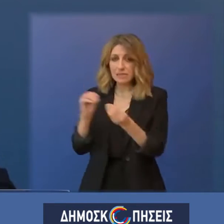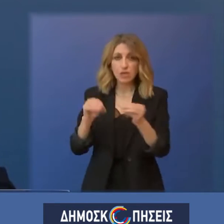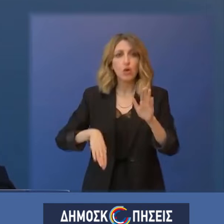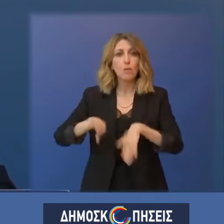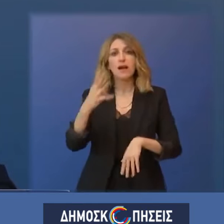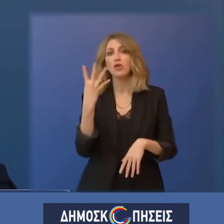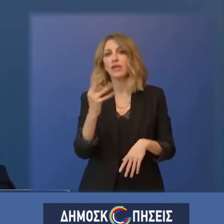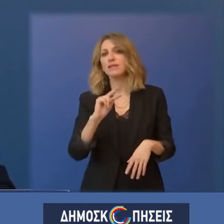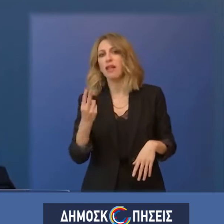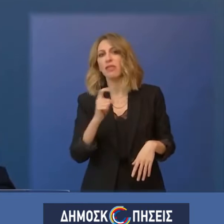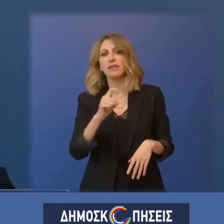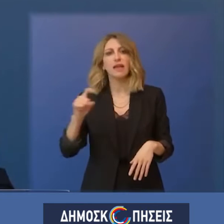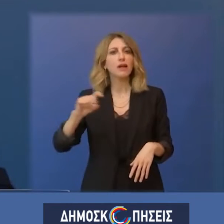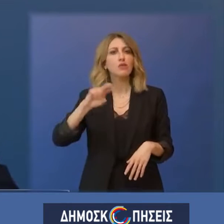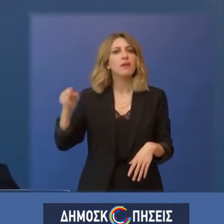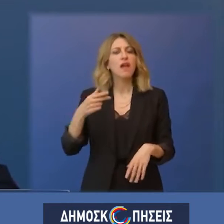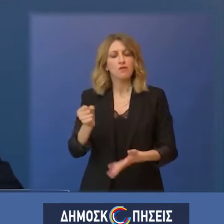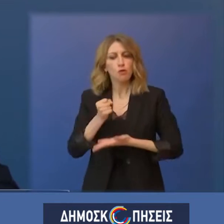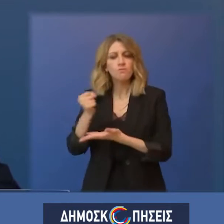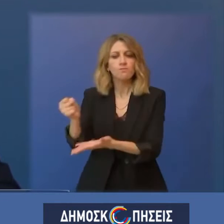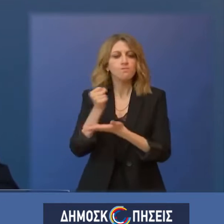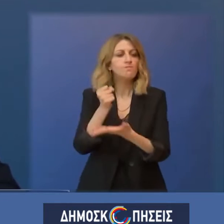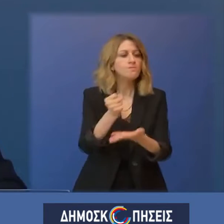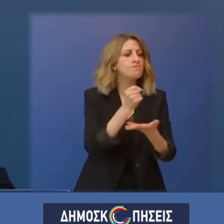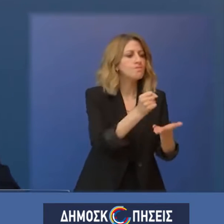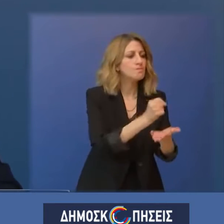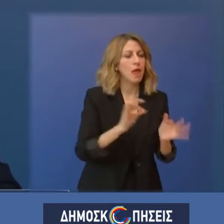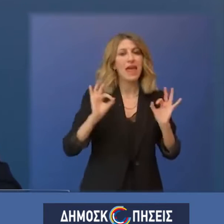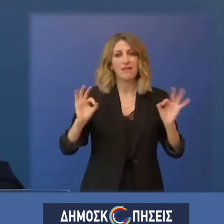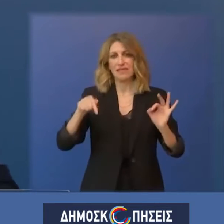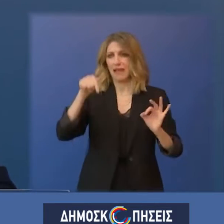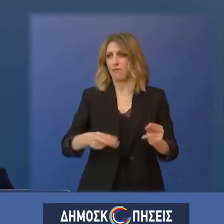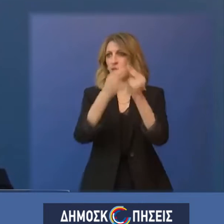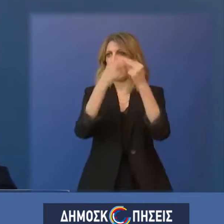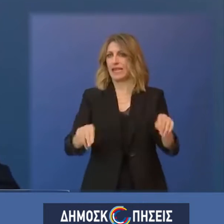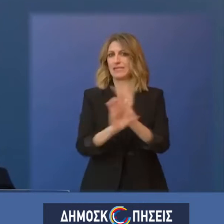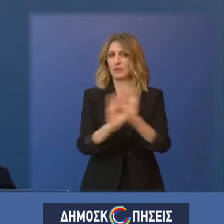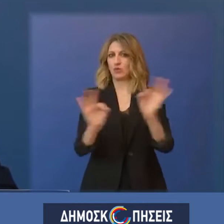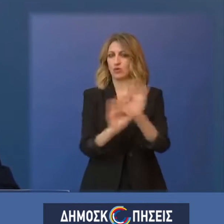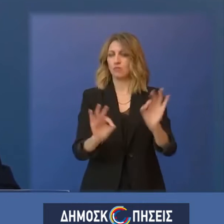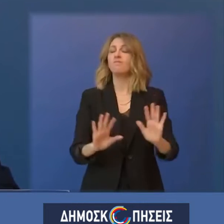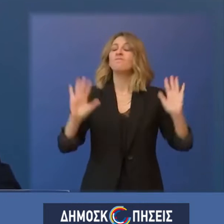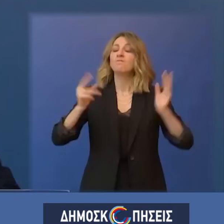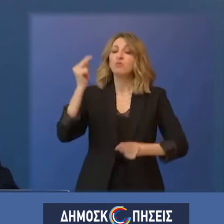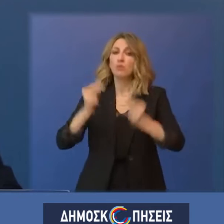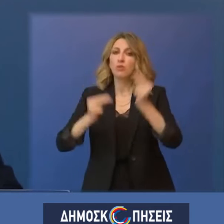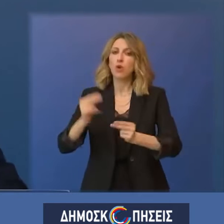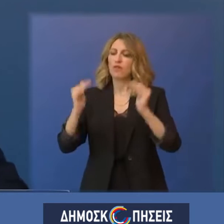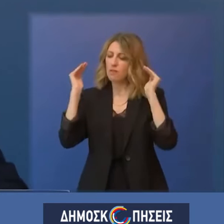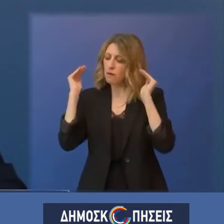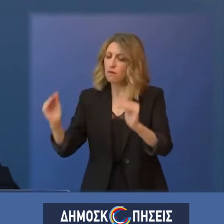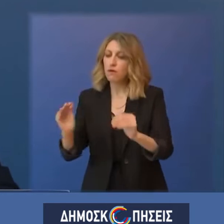ευρώ. Το πρόβλημα φυσικά ήταν και εξακολουθεί να παραμένει πολύ μεγάλο και να δημιουργεί τεράστιες δυσκολίες στους πολίτες. Αυτή